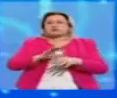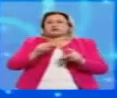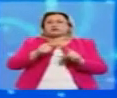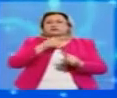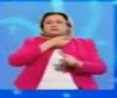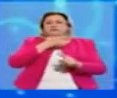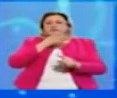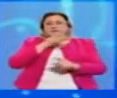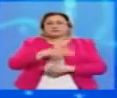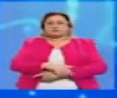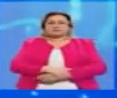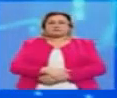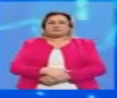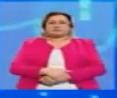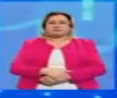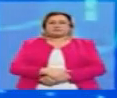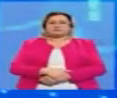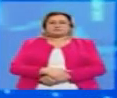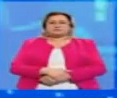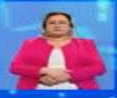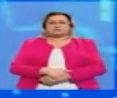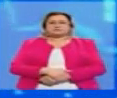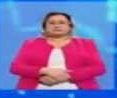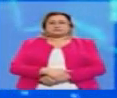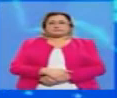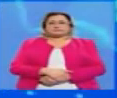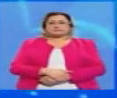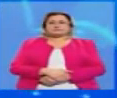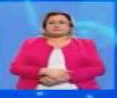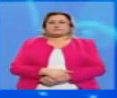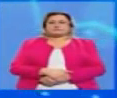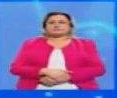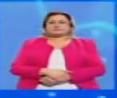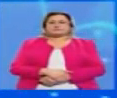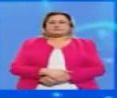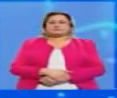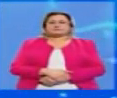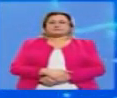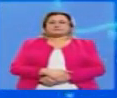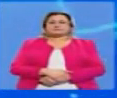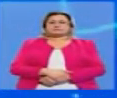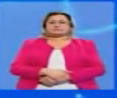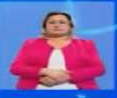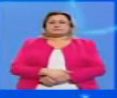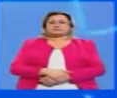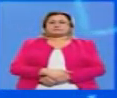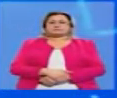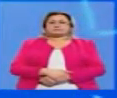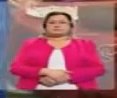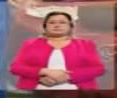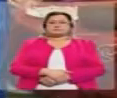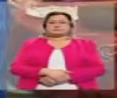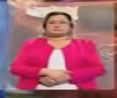жыл. Аталған уақыт аралығында атқарылған ауқымды шаралар мен шешімін тапқан күрделі мәселелер аз емес, дейді кеңес